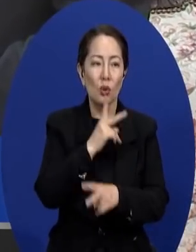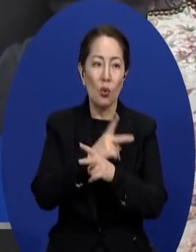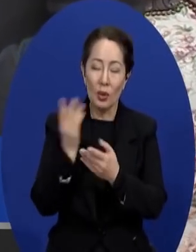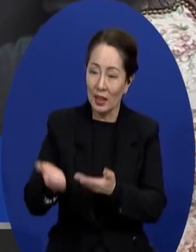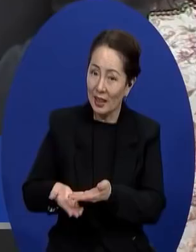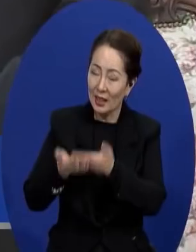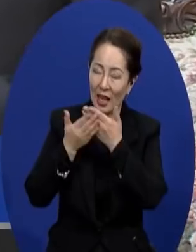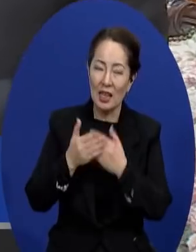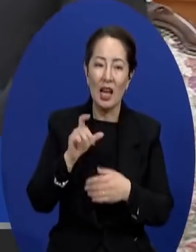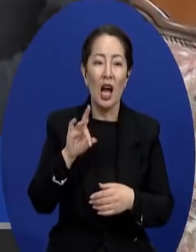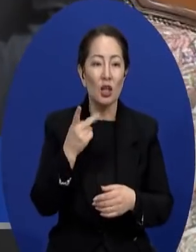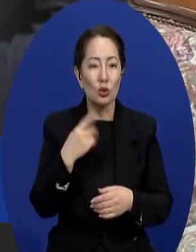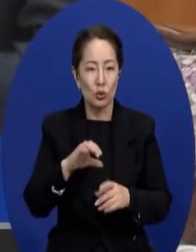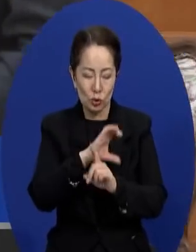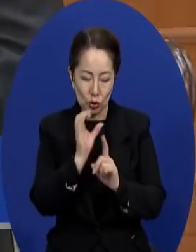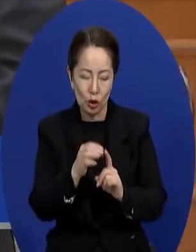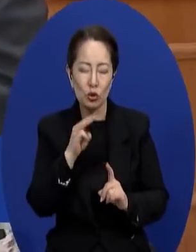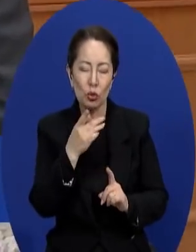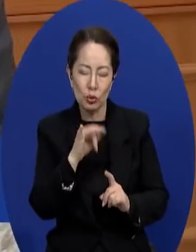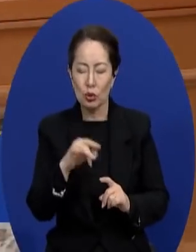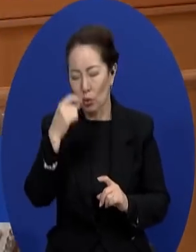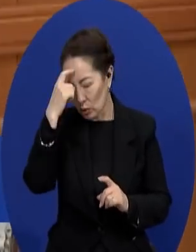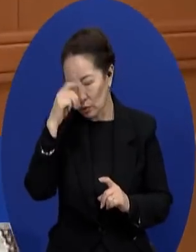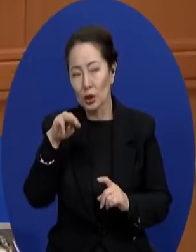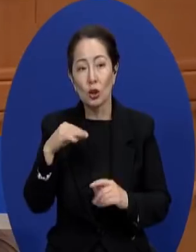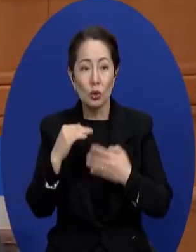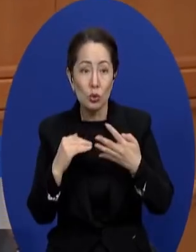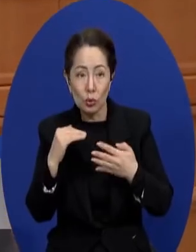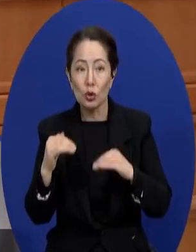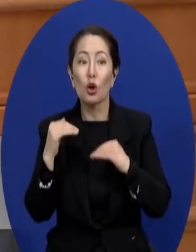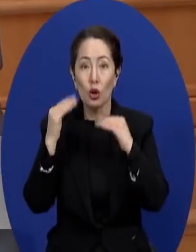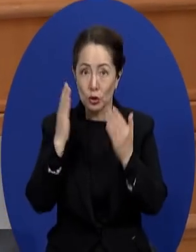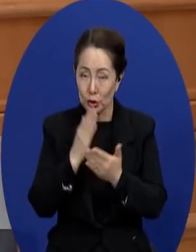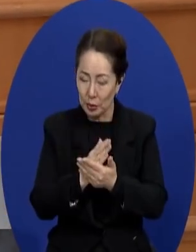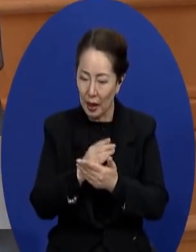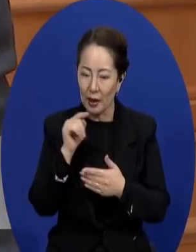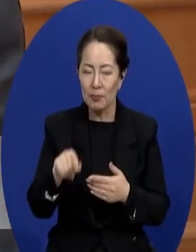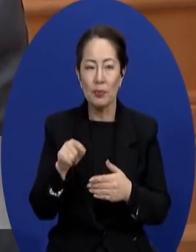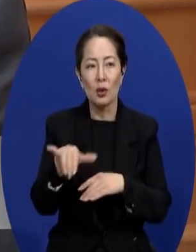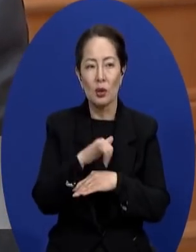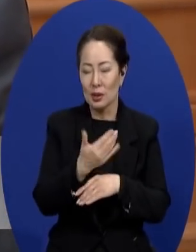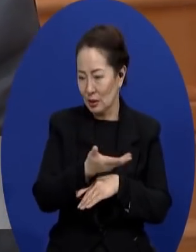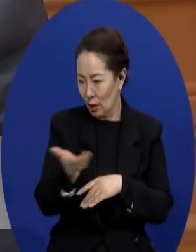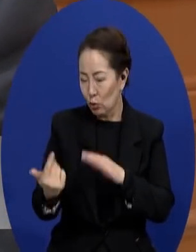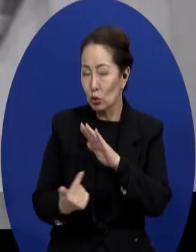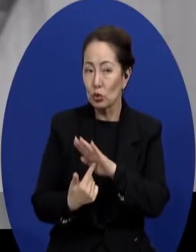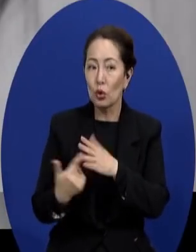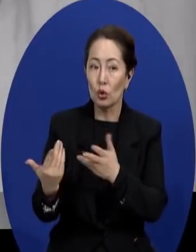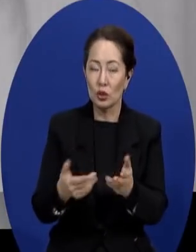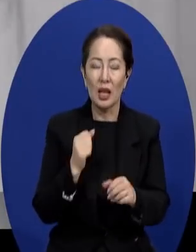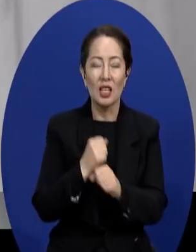их зүүн соёлын төвшин, их зүүн ухамсарын төвшин өндөр хөгжиж байгаа энэ үндэслэл та бүхний хүсэл юм